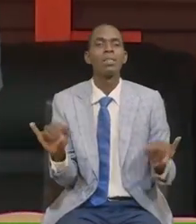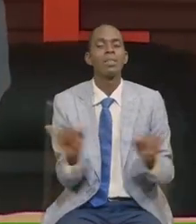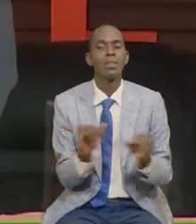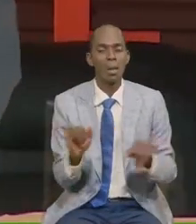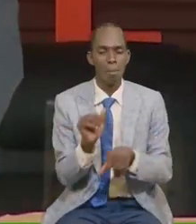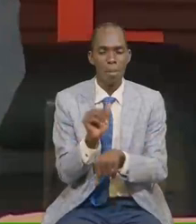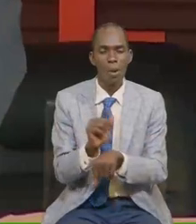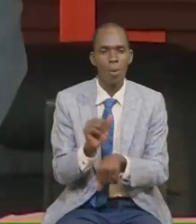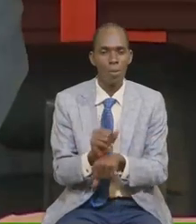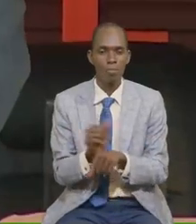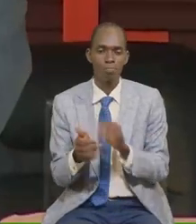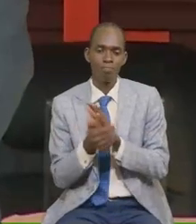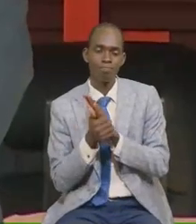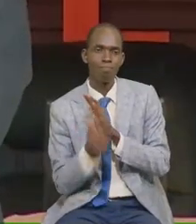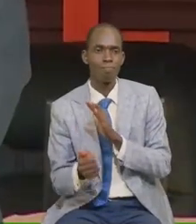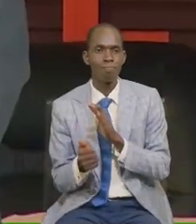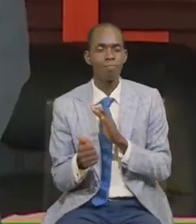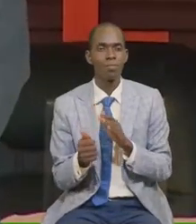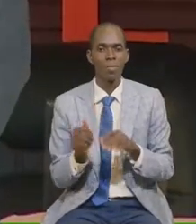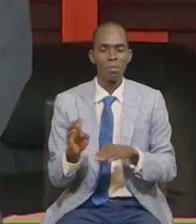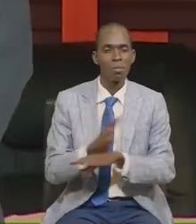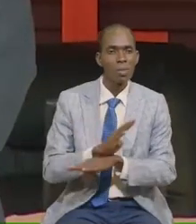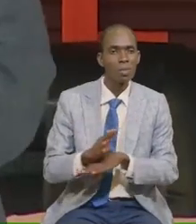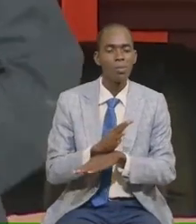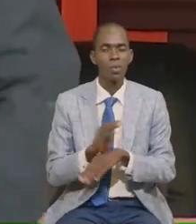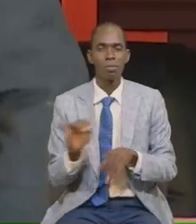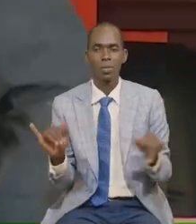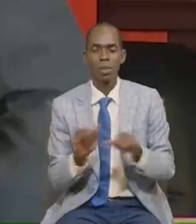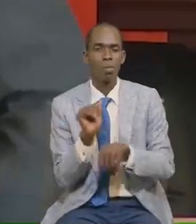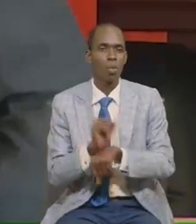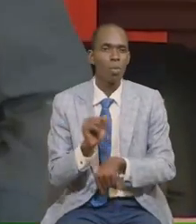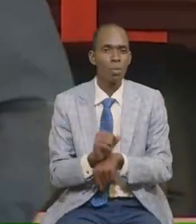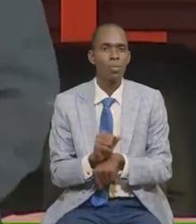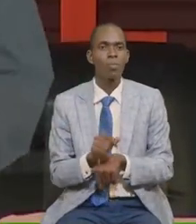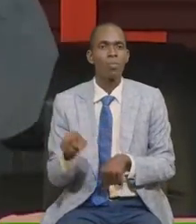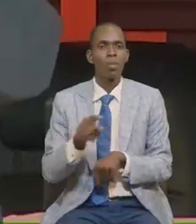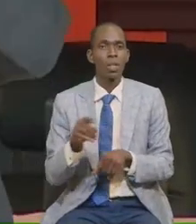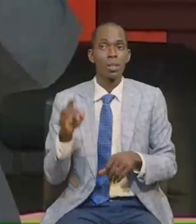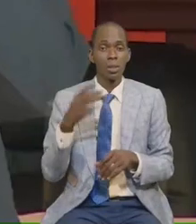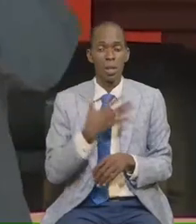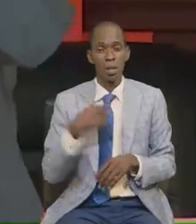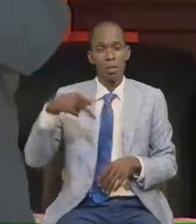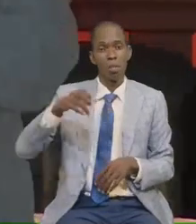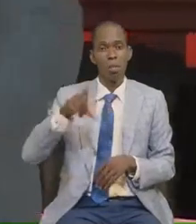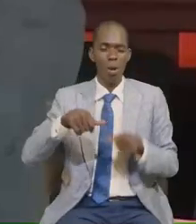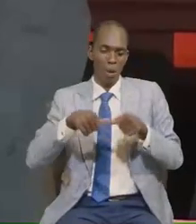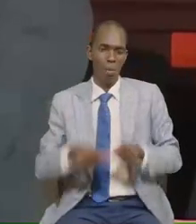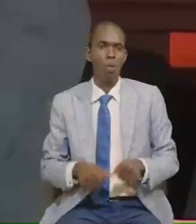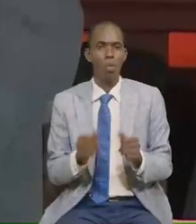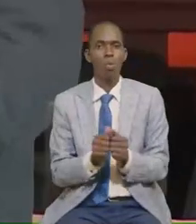il avait le même travail le même métier et demeurant chez eux et ils travaillaient